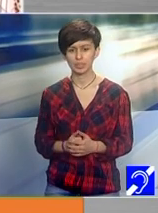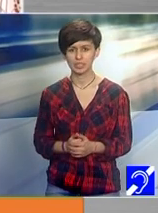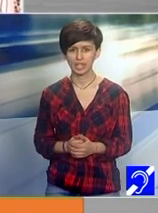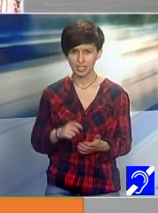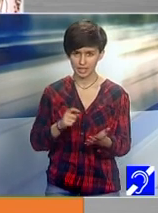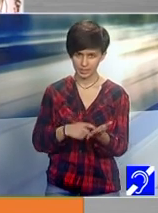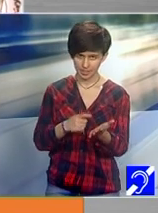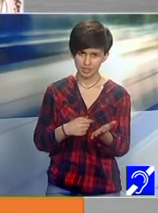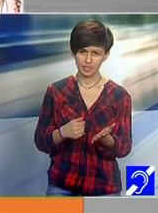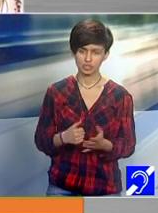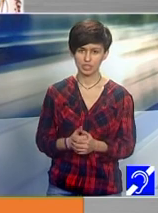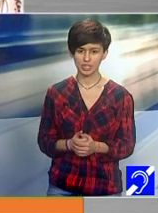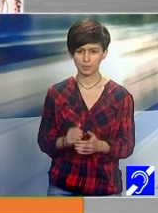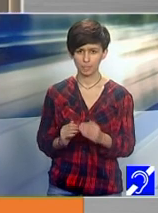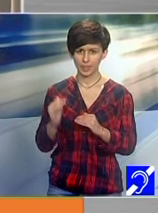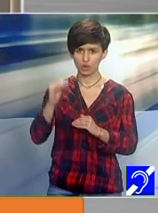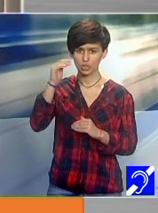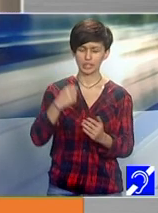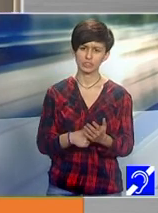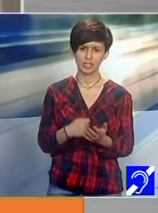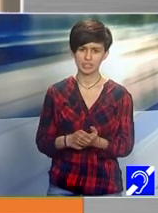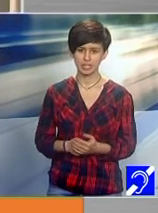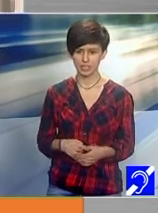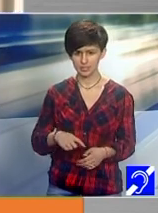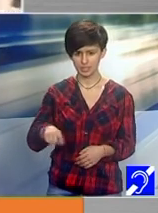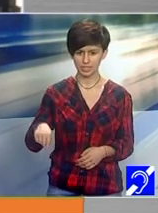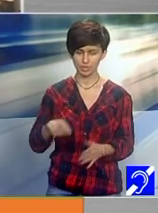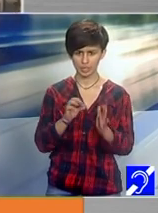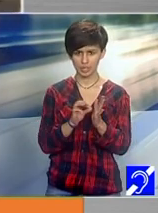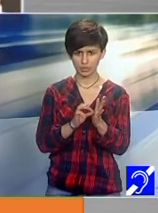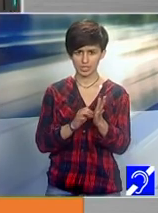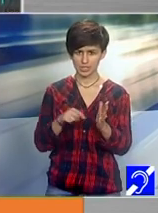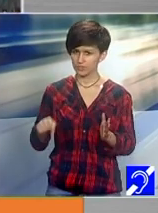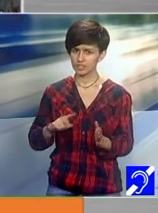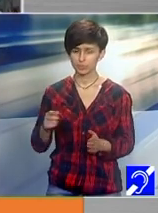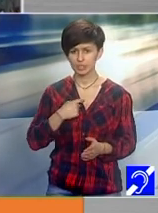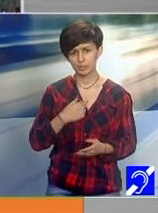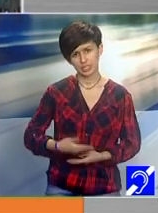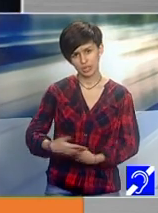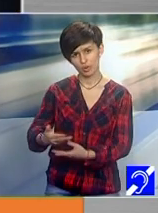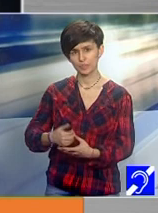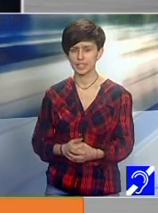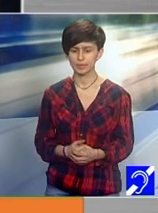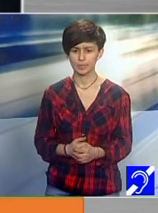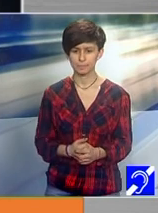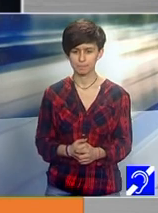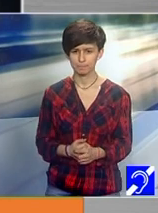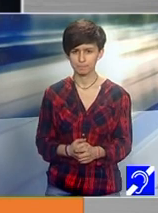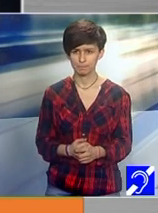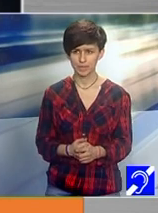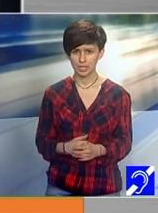și pe bună dreptate o creștere salarială. Ori noi, în condițiile acestea, nu le putem oferi. Noi avem de-a face cu